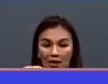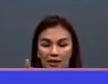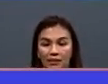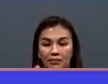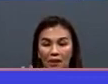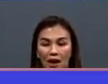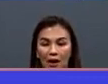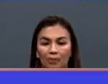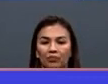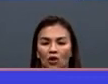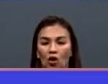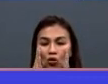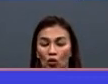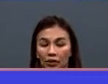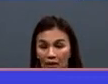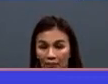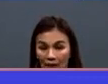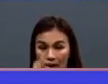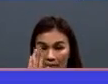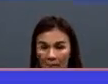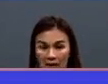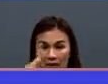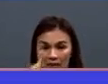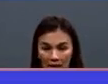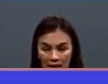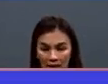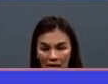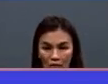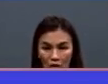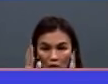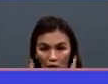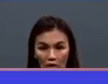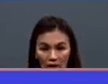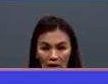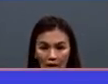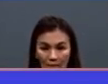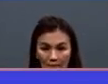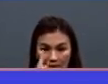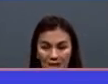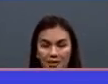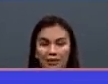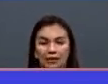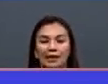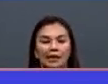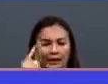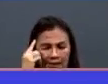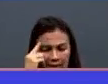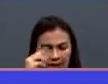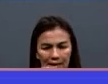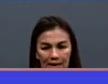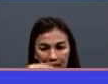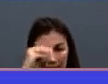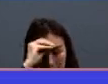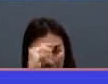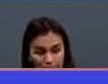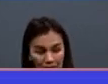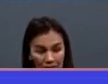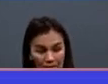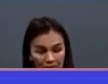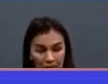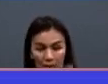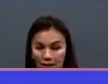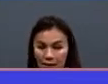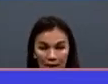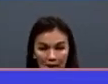กำกับดูแลของอวก็ดีหรือเอ่อหน่วยงานอื่นๆนะคะที่จะเข้ามาช่วยเหลืออย่างเช่นกองทุนเงินให้กู้